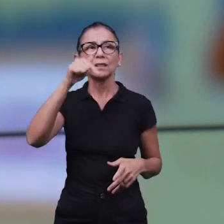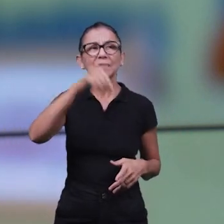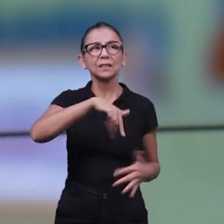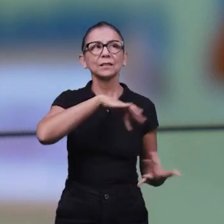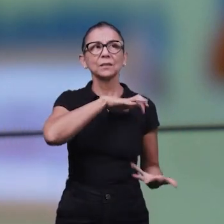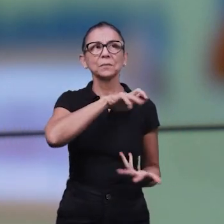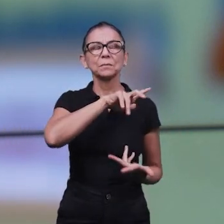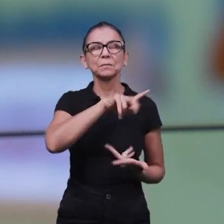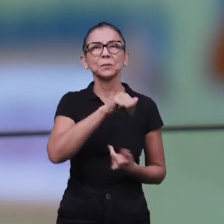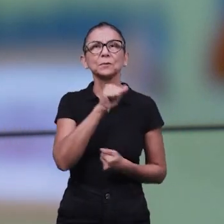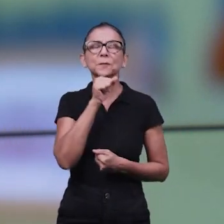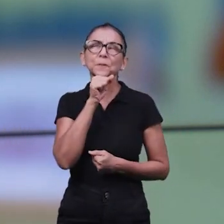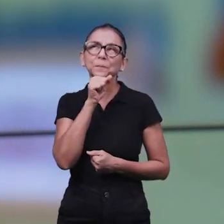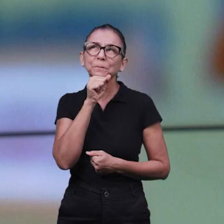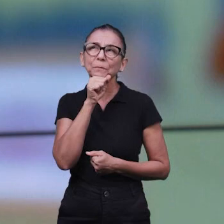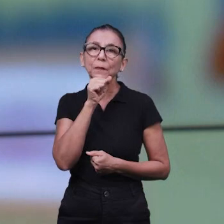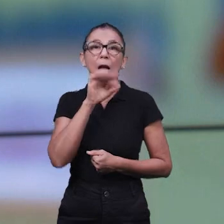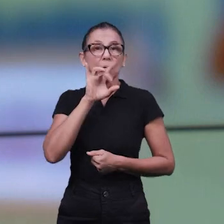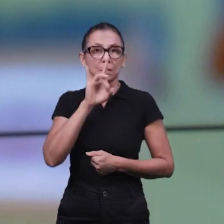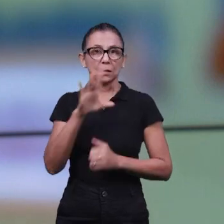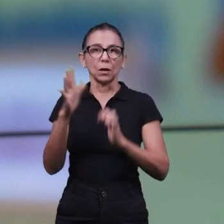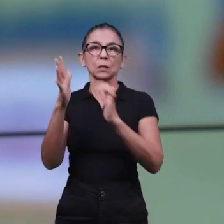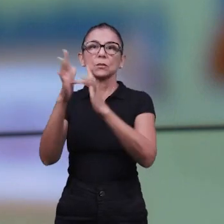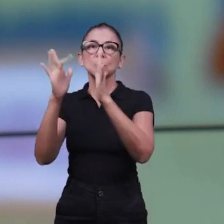donner. Tous les jours,